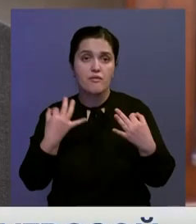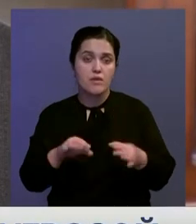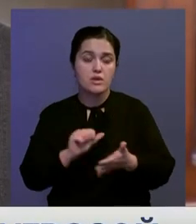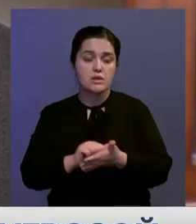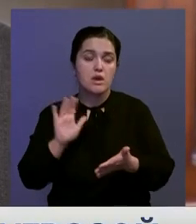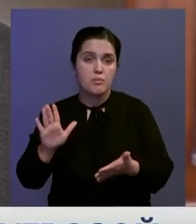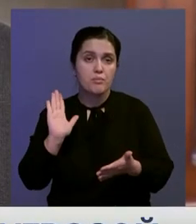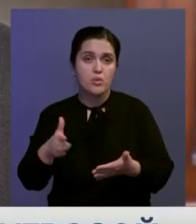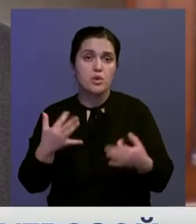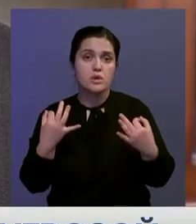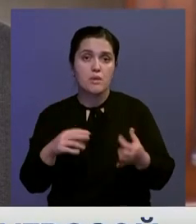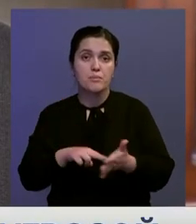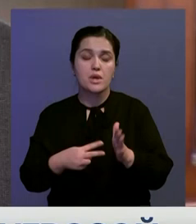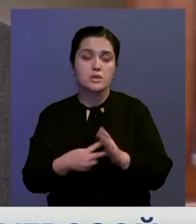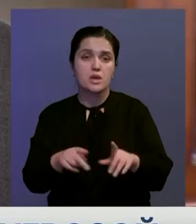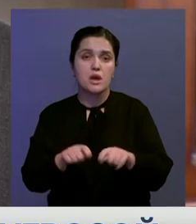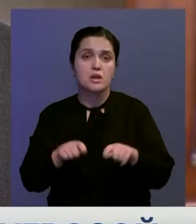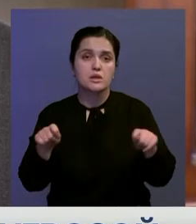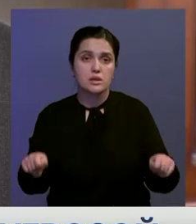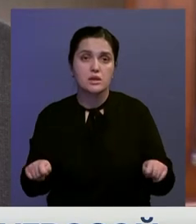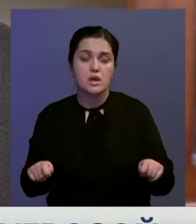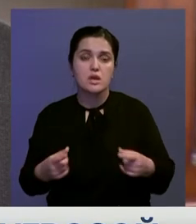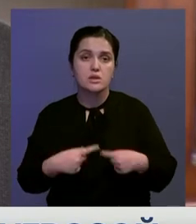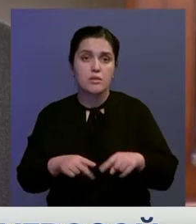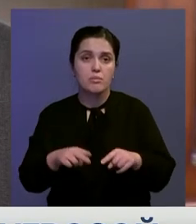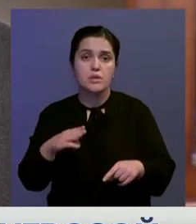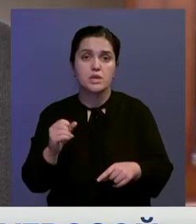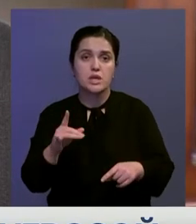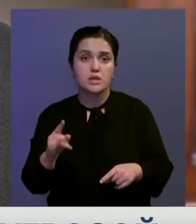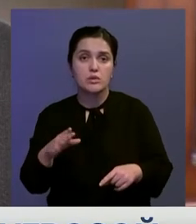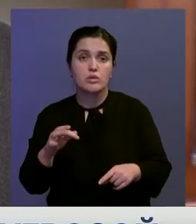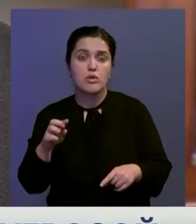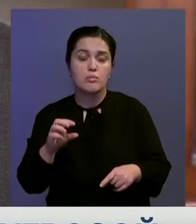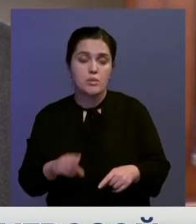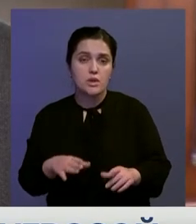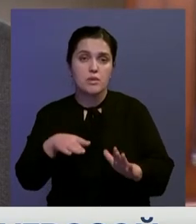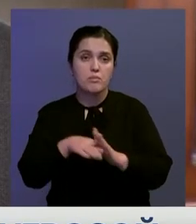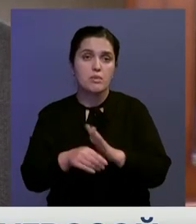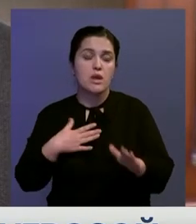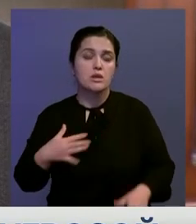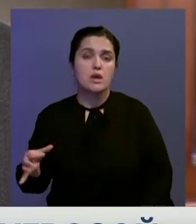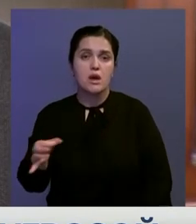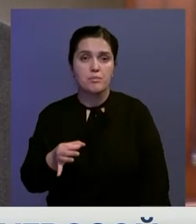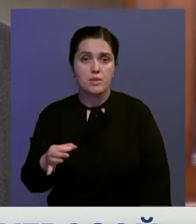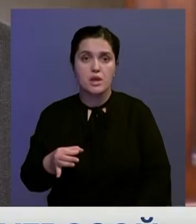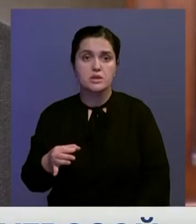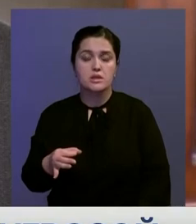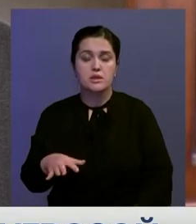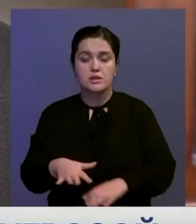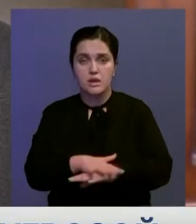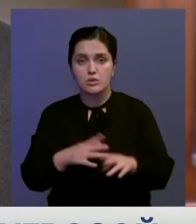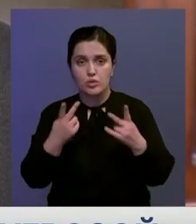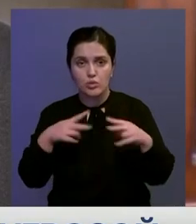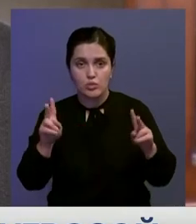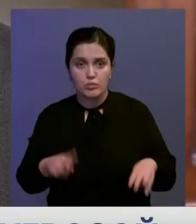аккредитация, планируется открытие секции по Таза Тобет при наших областных национальных клубах